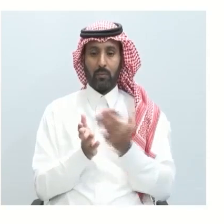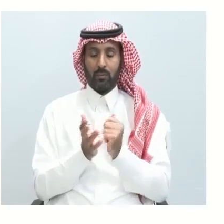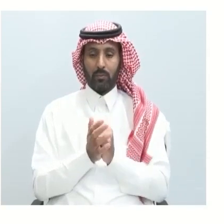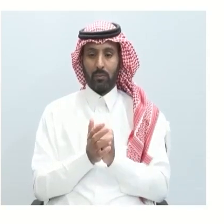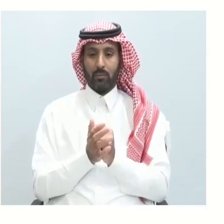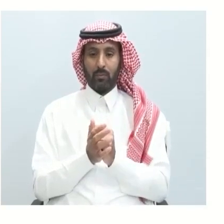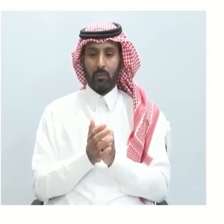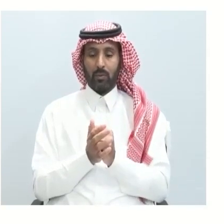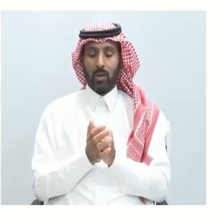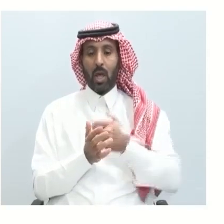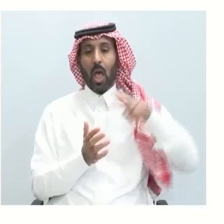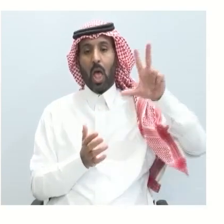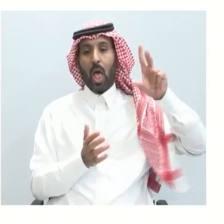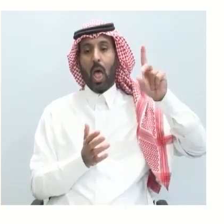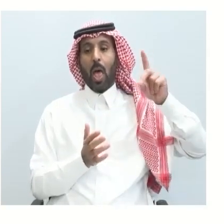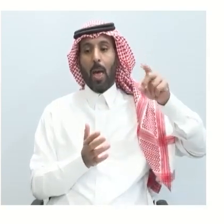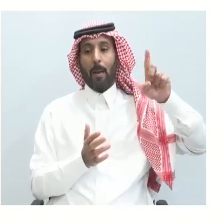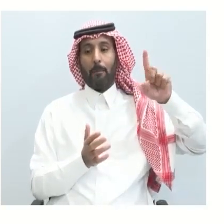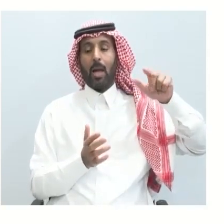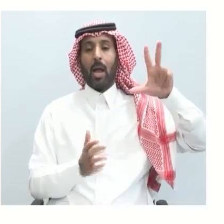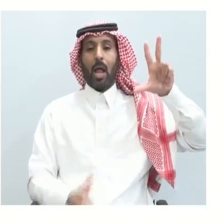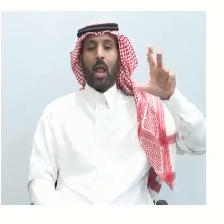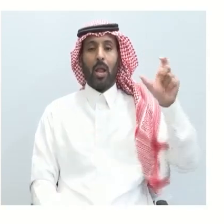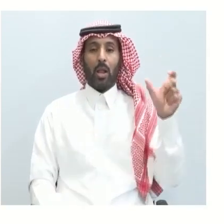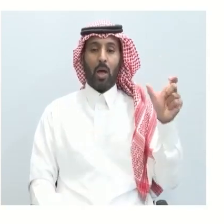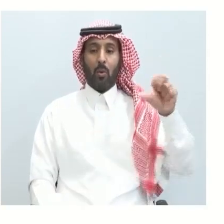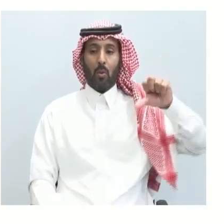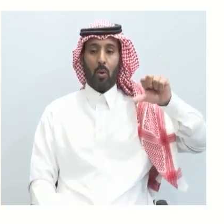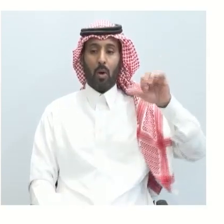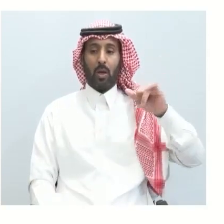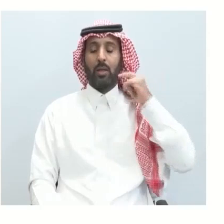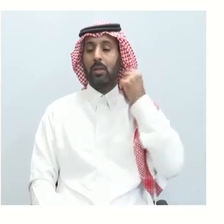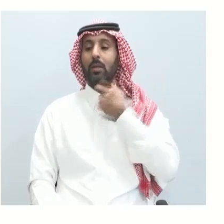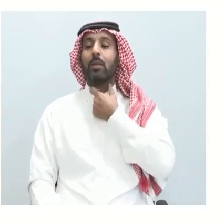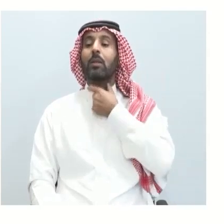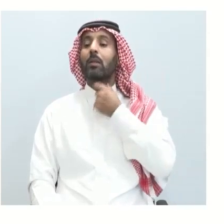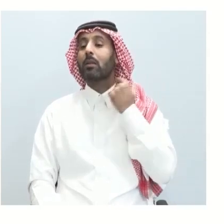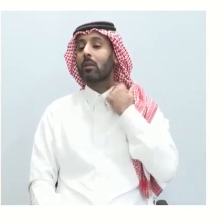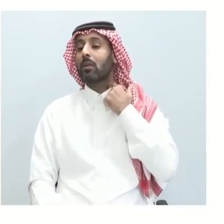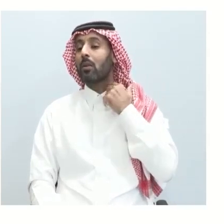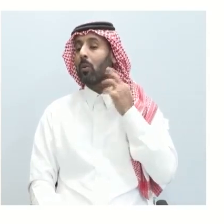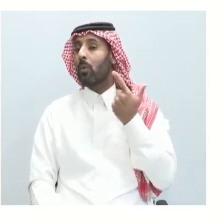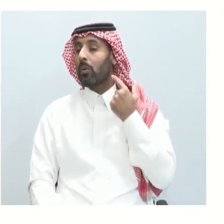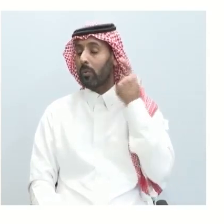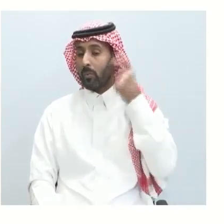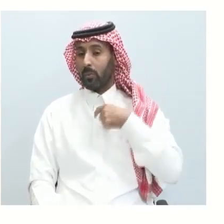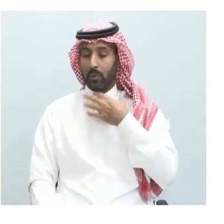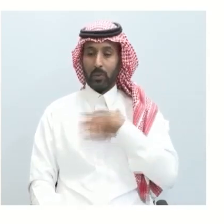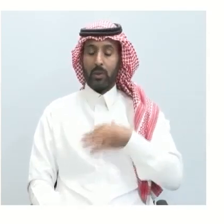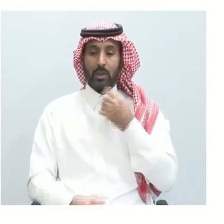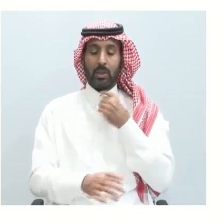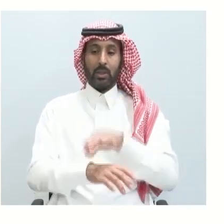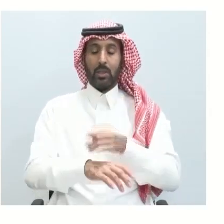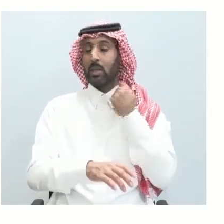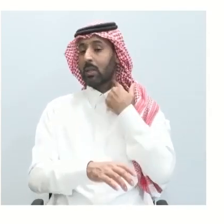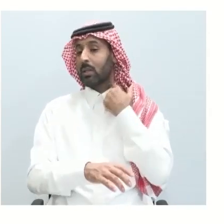الطب النووي ماذا تعرف عن الغده الدرقيه واين توجد في جسم الانسان توجد في الجهه